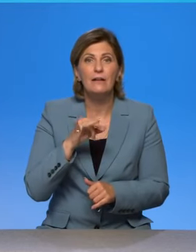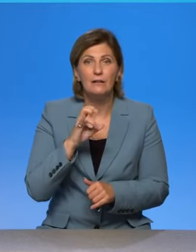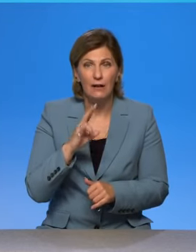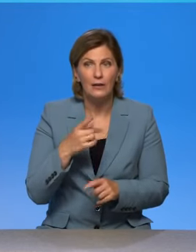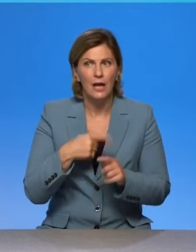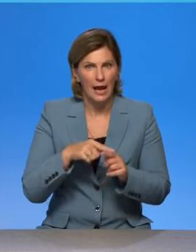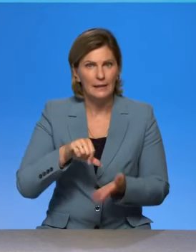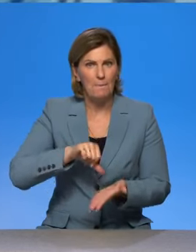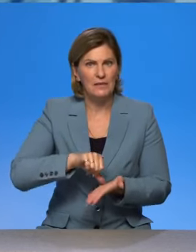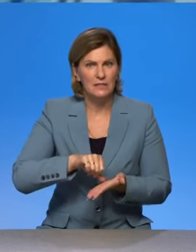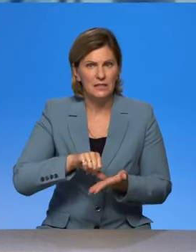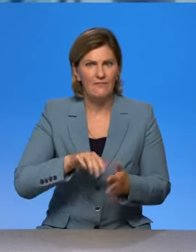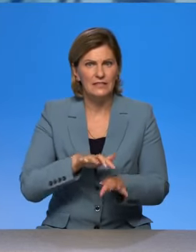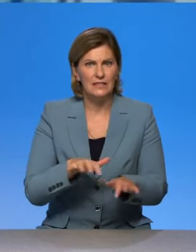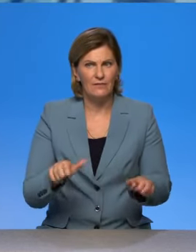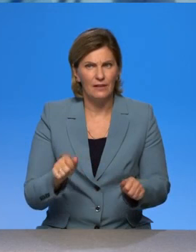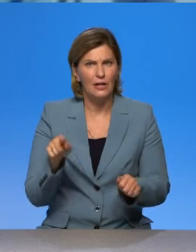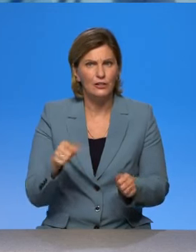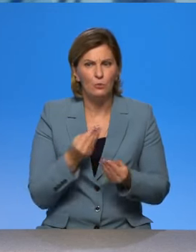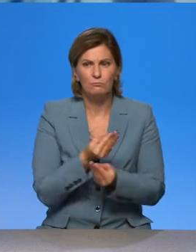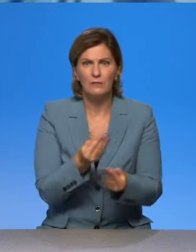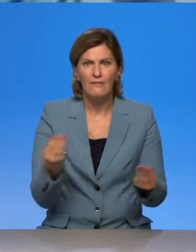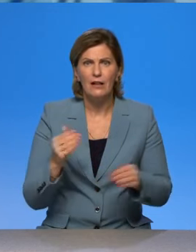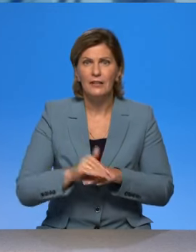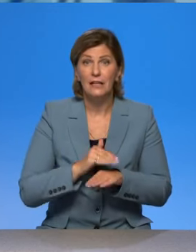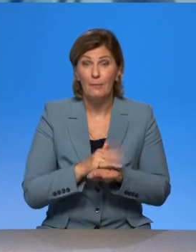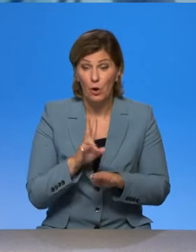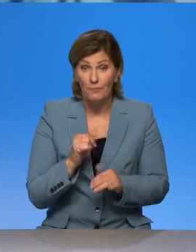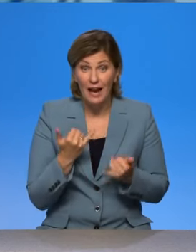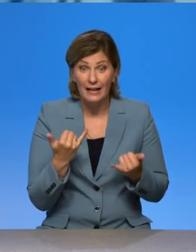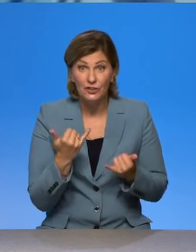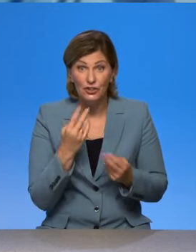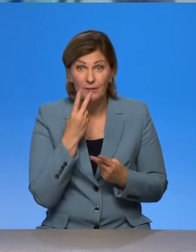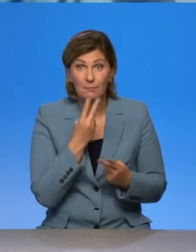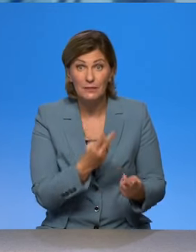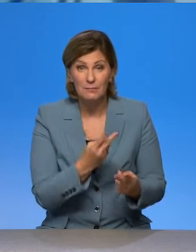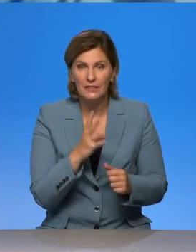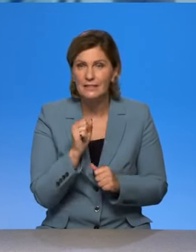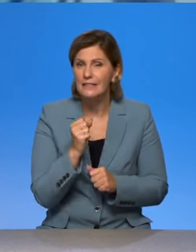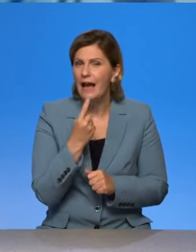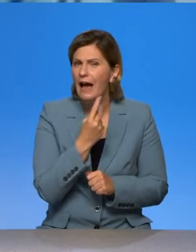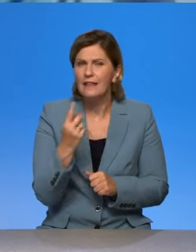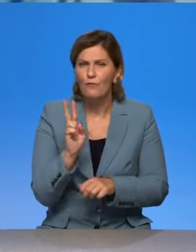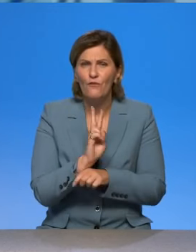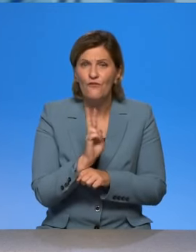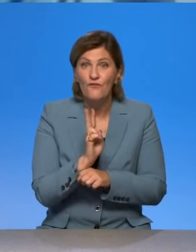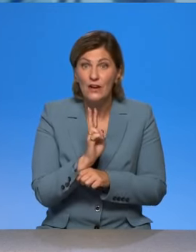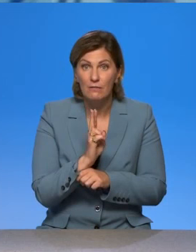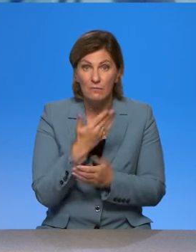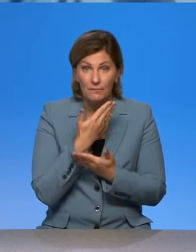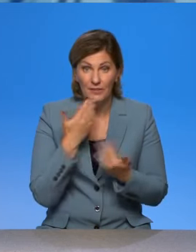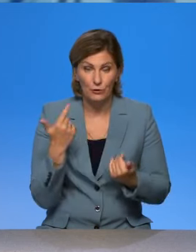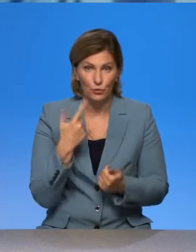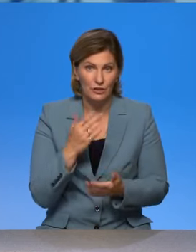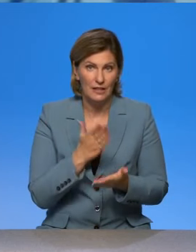Он олицетворял добро. А сейчас вот посмотрите, у нас нет ни одного фильма, где бы были хорошие, честные